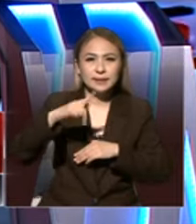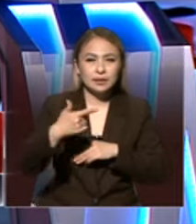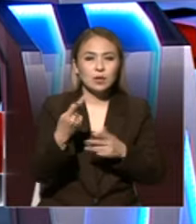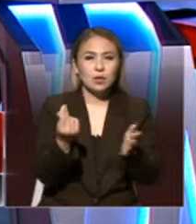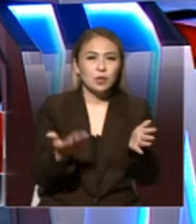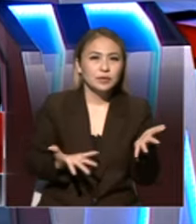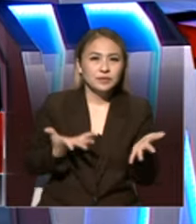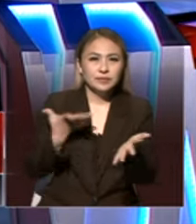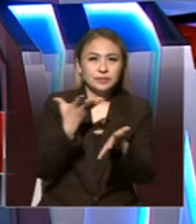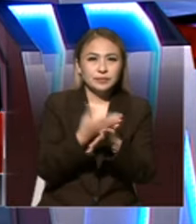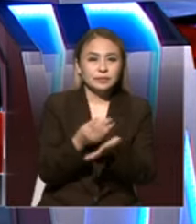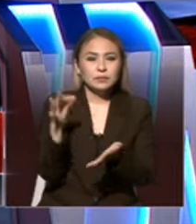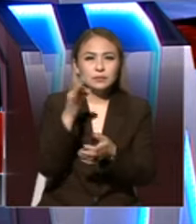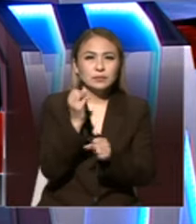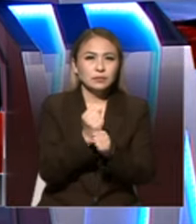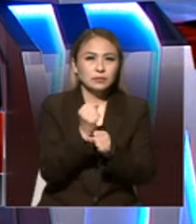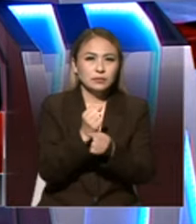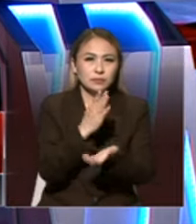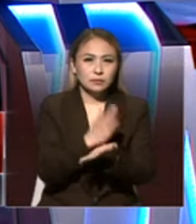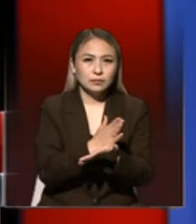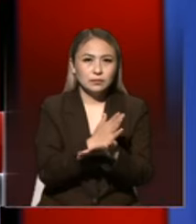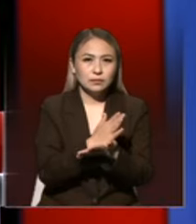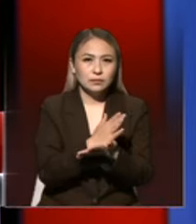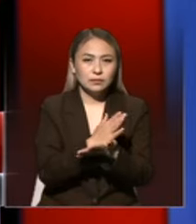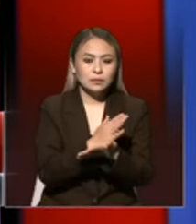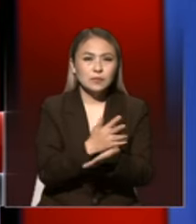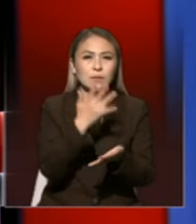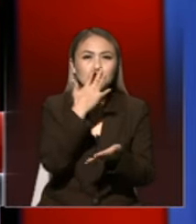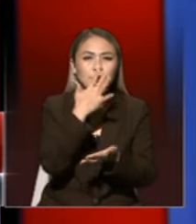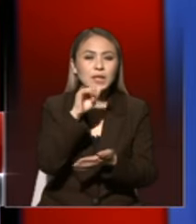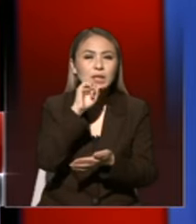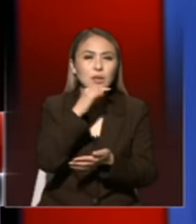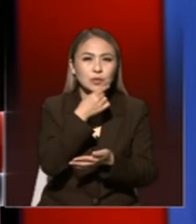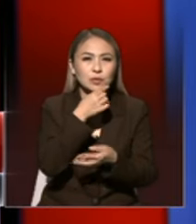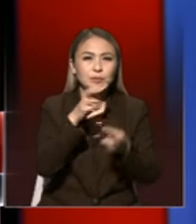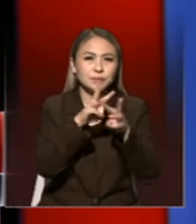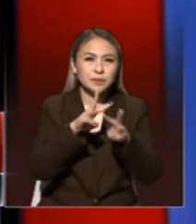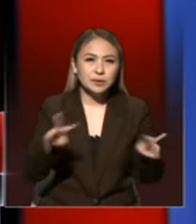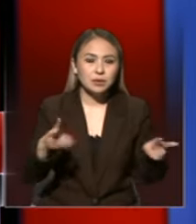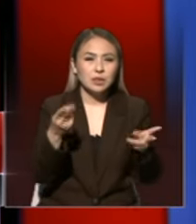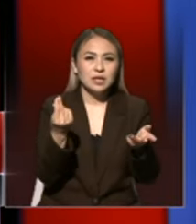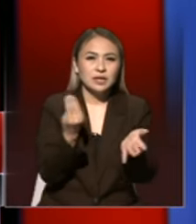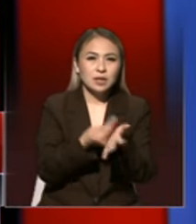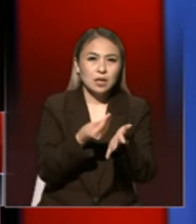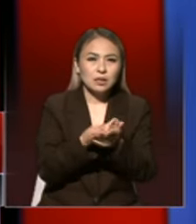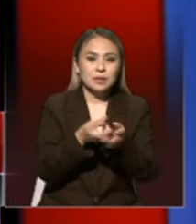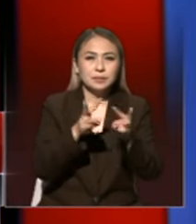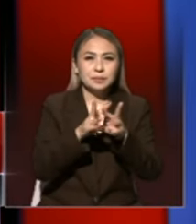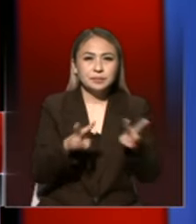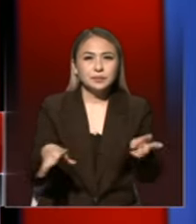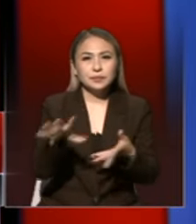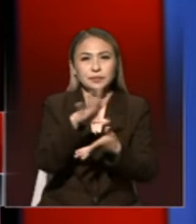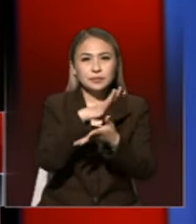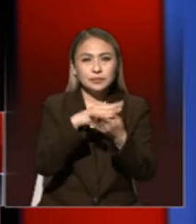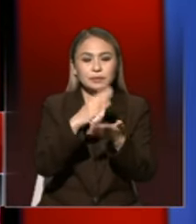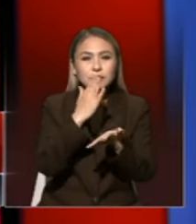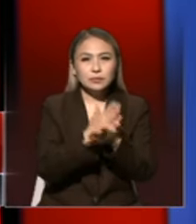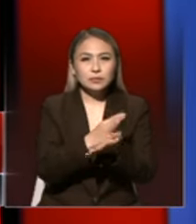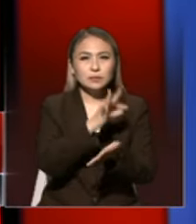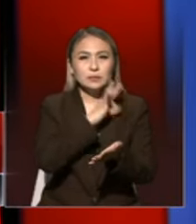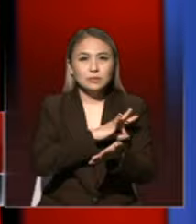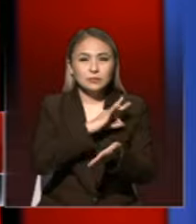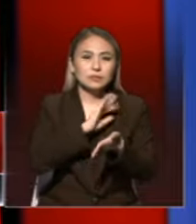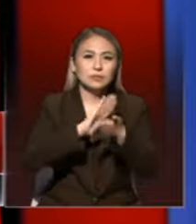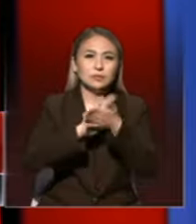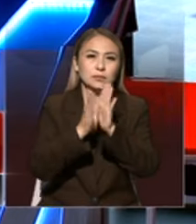қаржы бөліні іс-шаралар жасалды. Ұлттық экономика министрімен, қаржы министрлігімен оның бәрі қолданды,